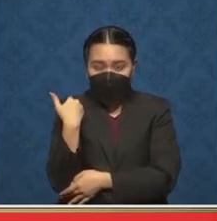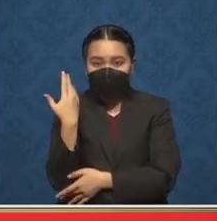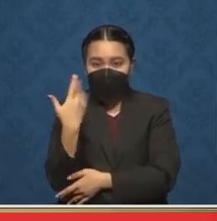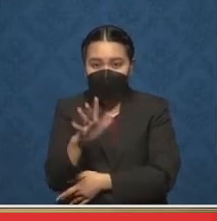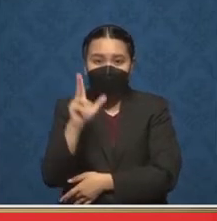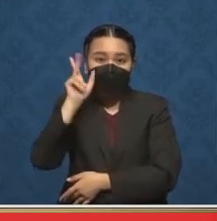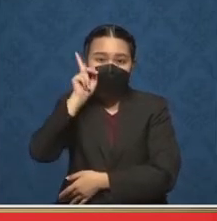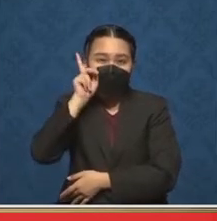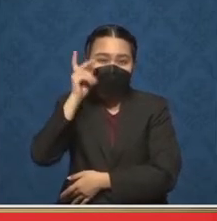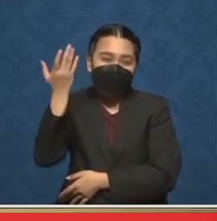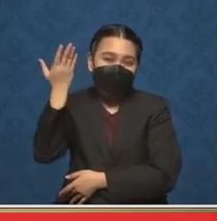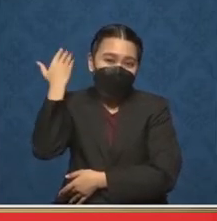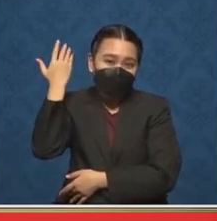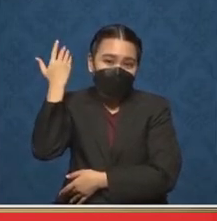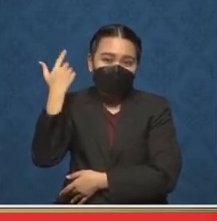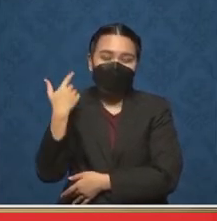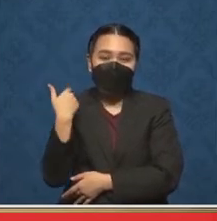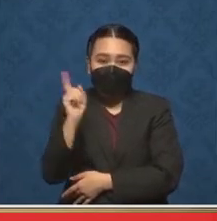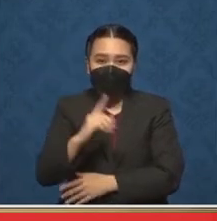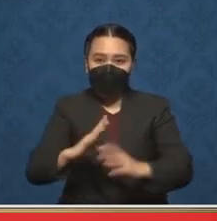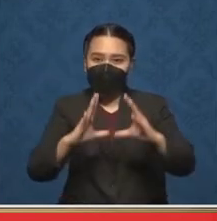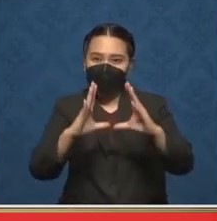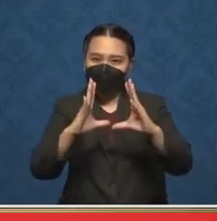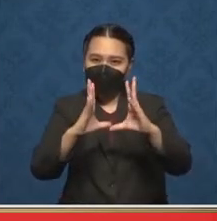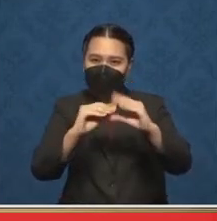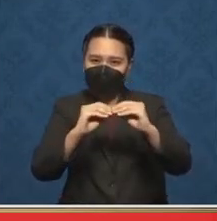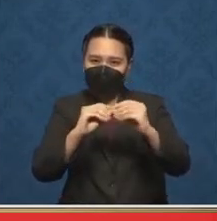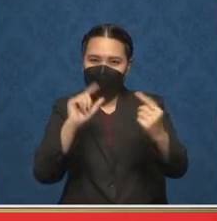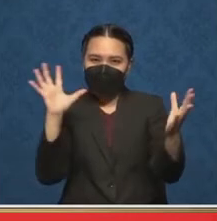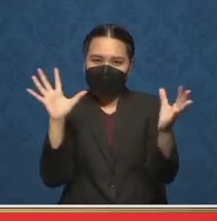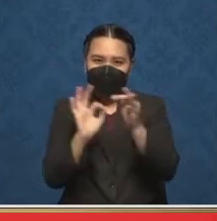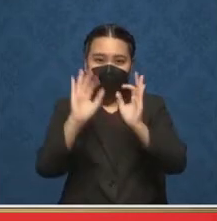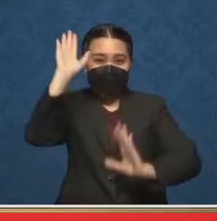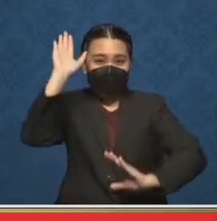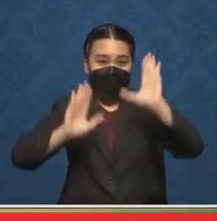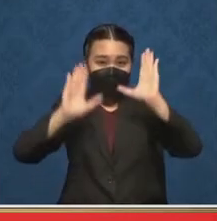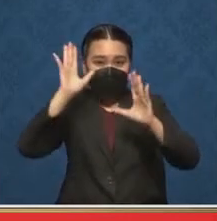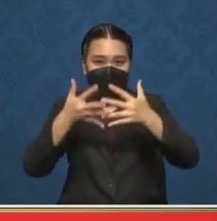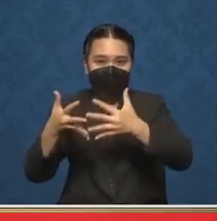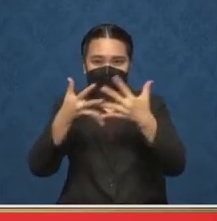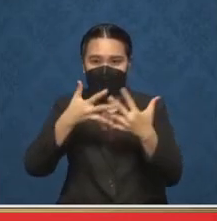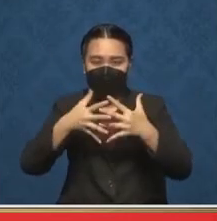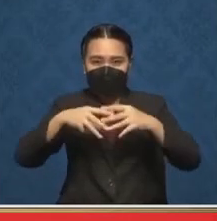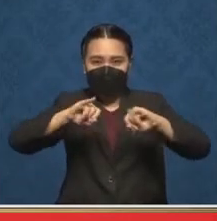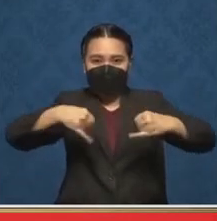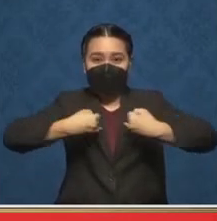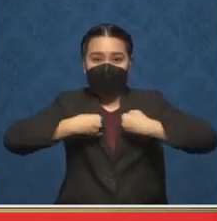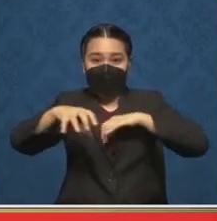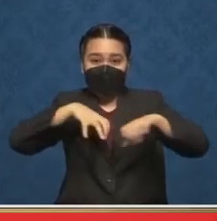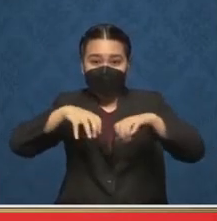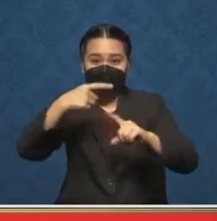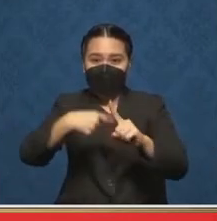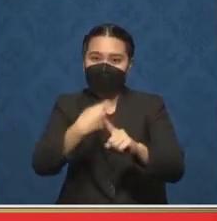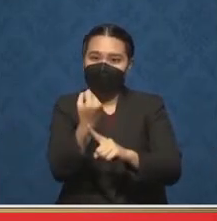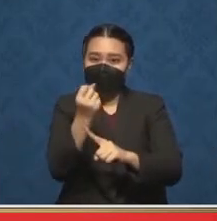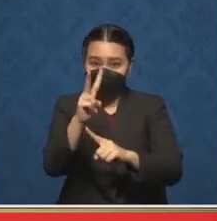าวเมื่วางนี้ OFารประชุสุดยอดเพื่ประชาทที่ประไยที่สะเมกาเป็คนจัดซึจะมขึ้ในเดือนธาว่ควมน